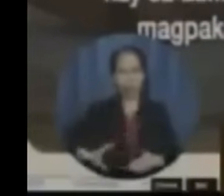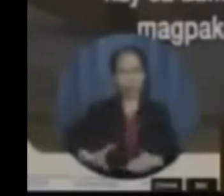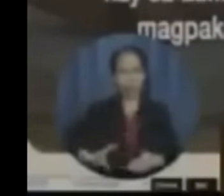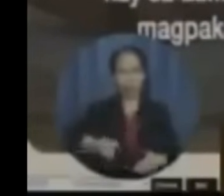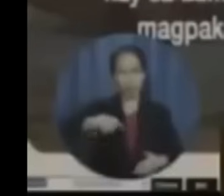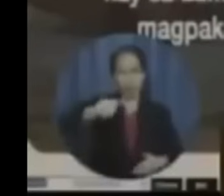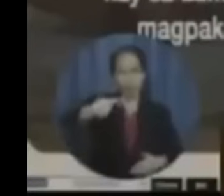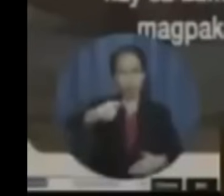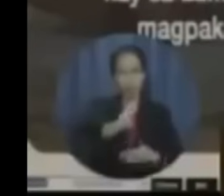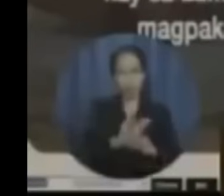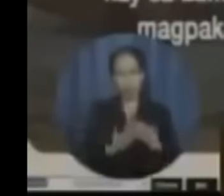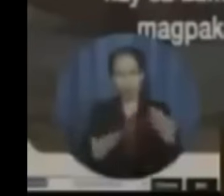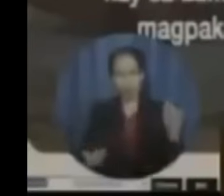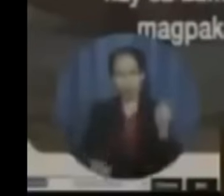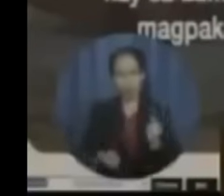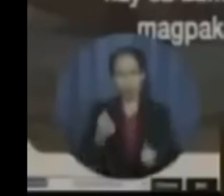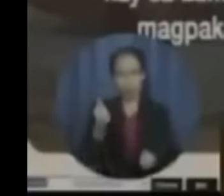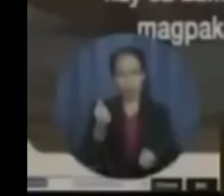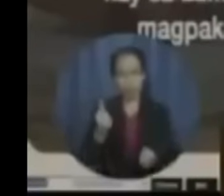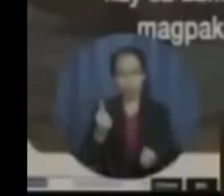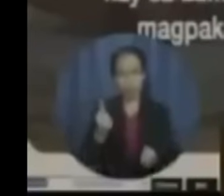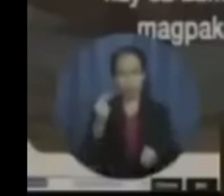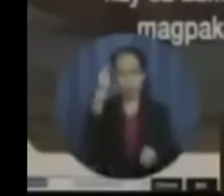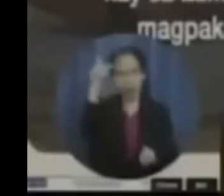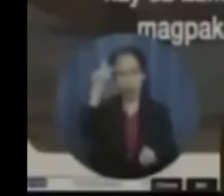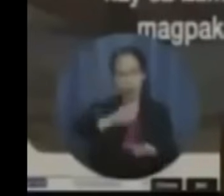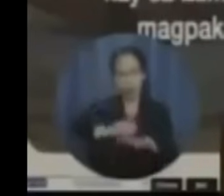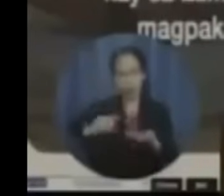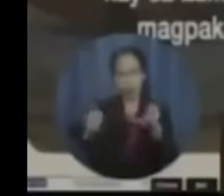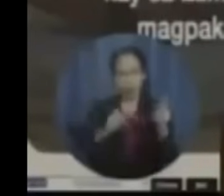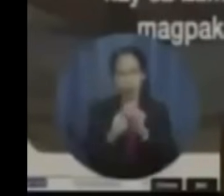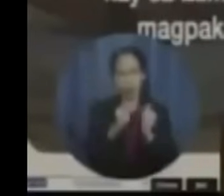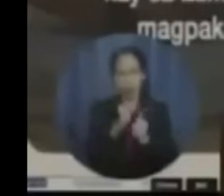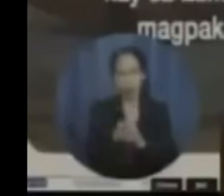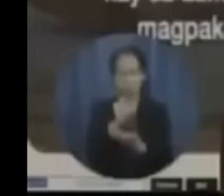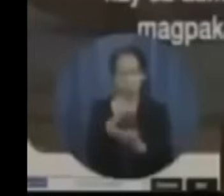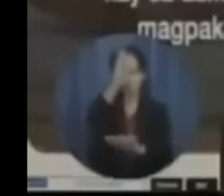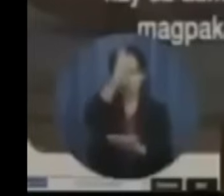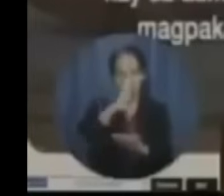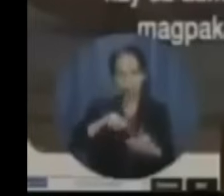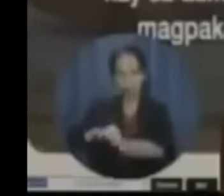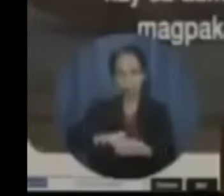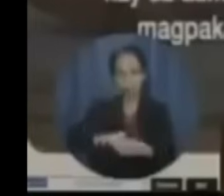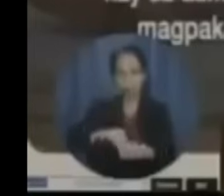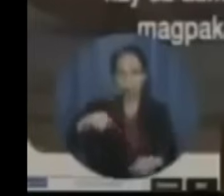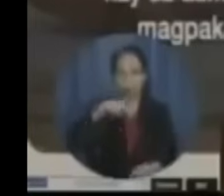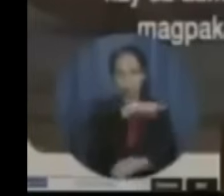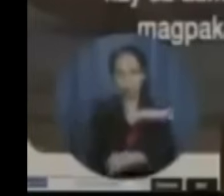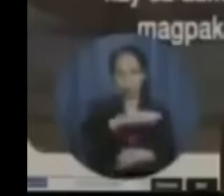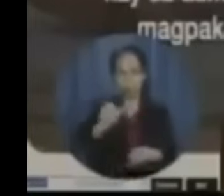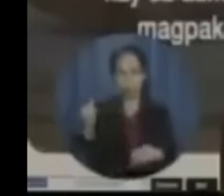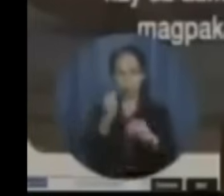taong pinalitan ang katotohanan ng Diyos ng kasinungalingan. Sila ang wika'y